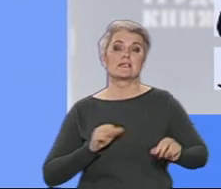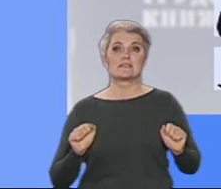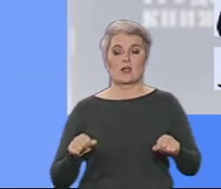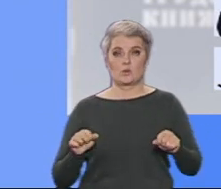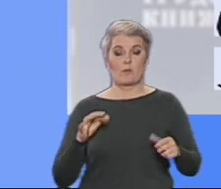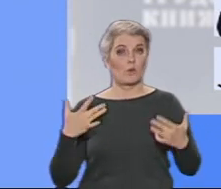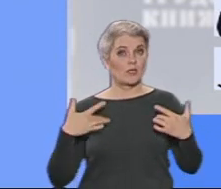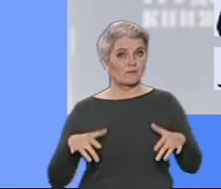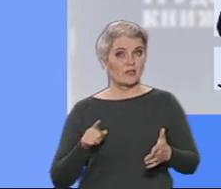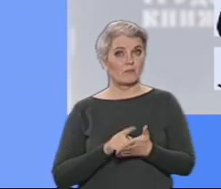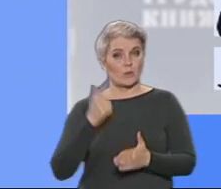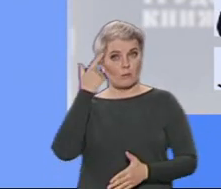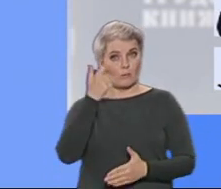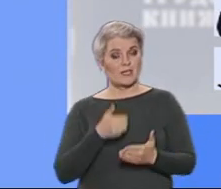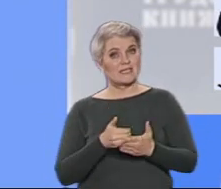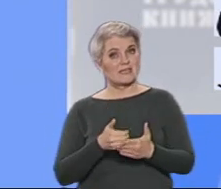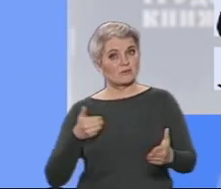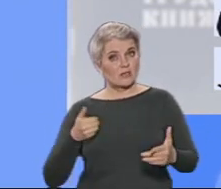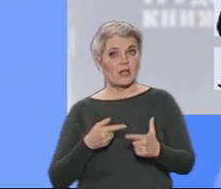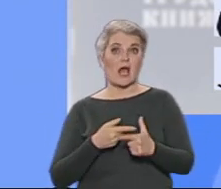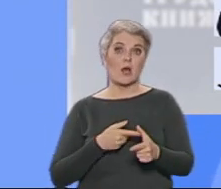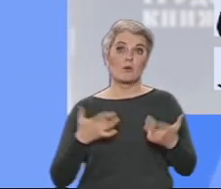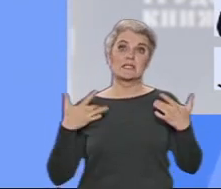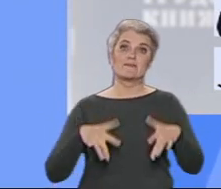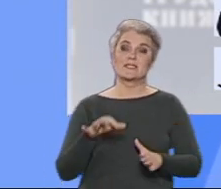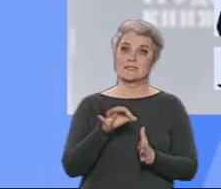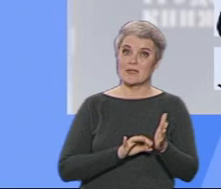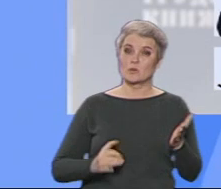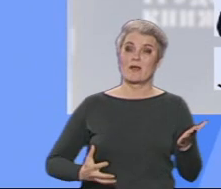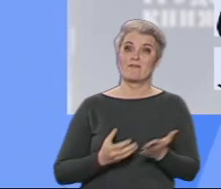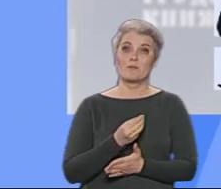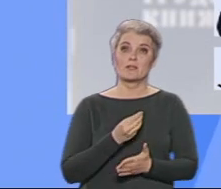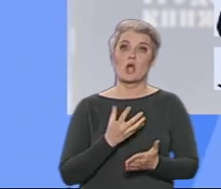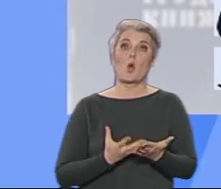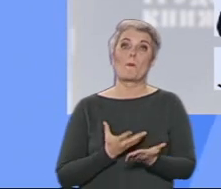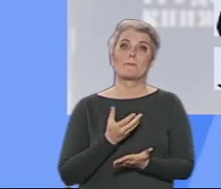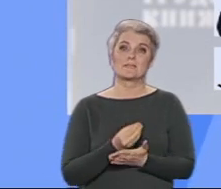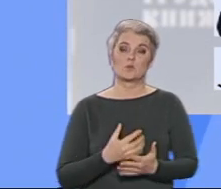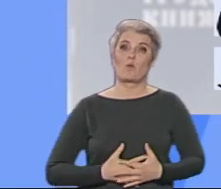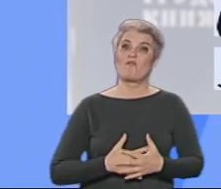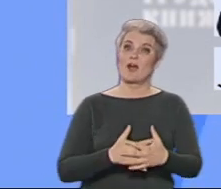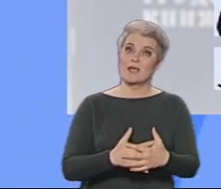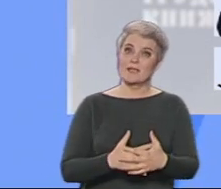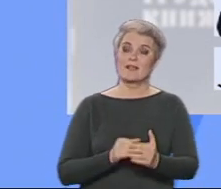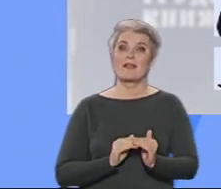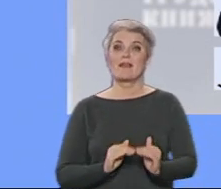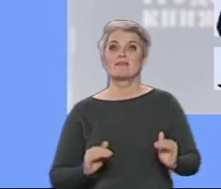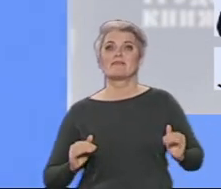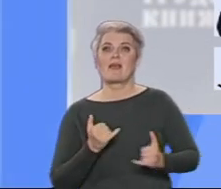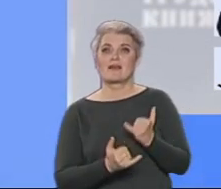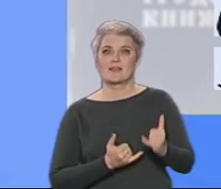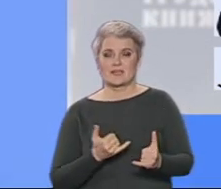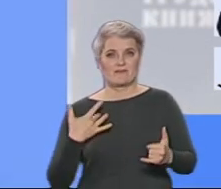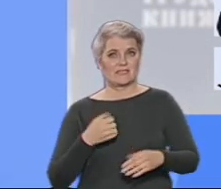мають попередити завчасно, або ж звільнити одразу і виплатити компенсацію вагітних і тих, хто в декреті звільнити не зможуть. Документ